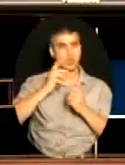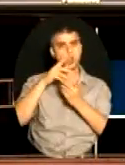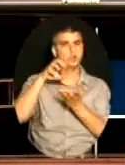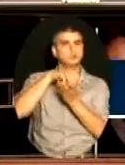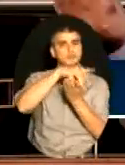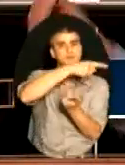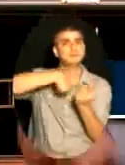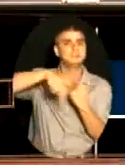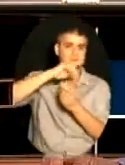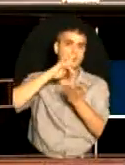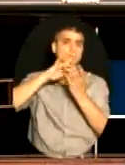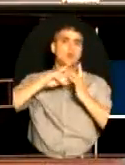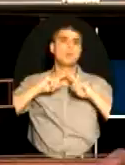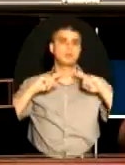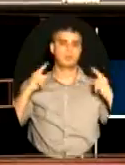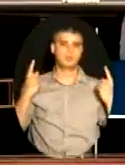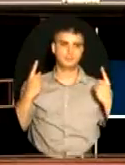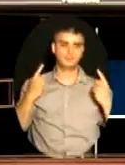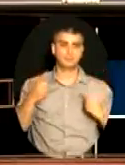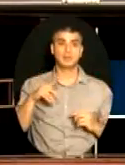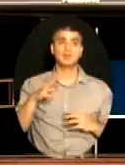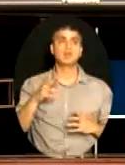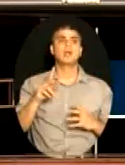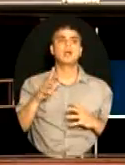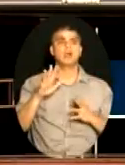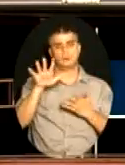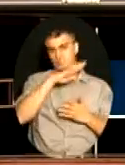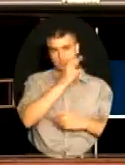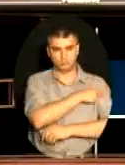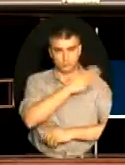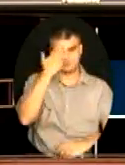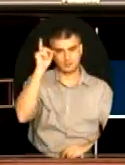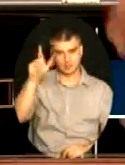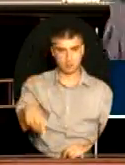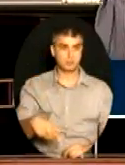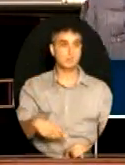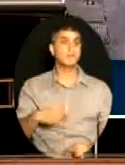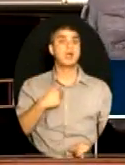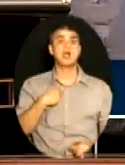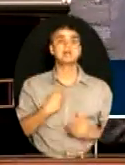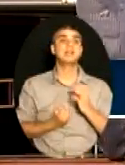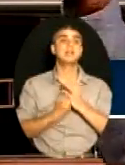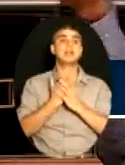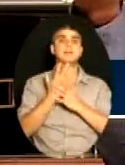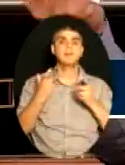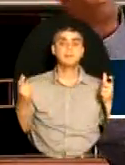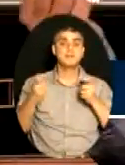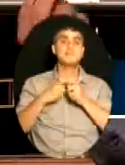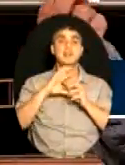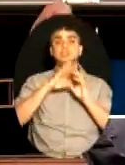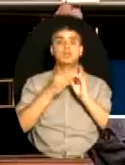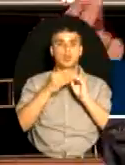ליצהר ובמקומות אחרים. המערכות מכירות גם המשטרה. אני הקמתי מפלג, שלם